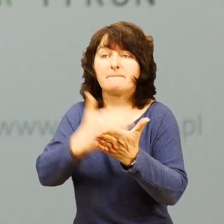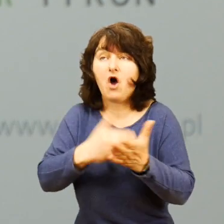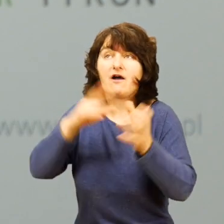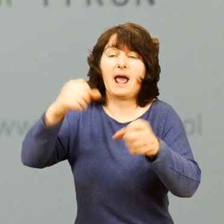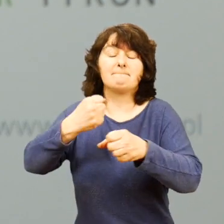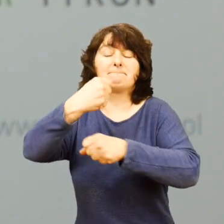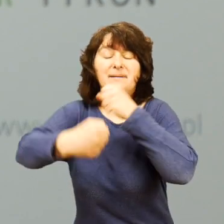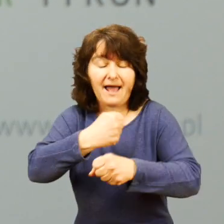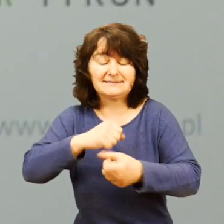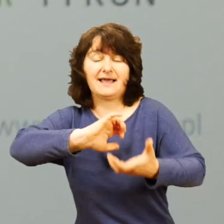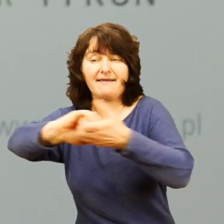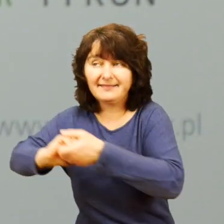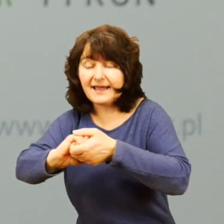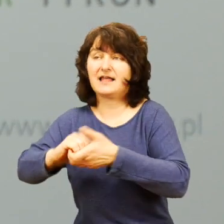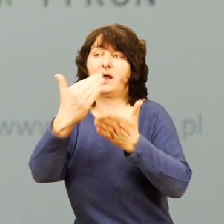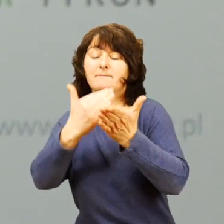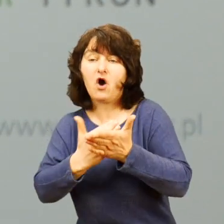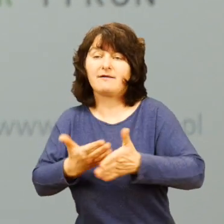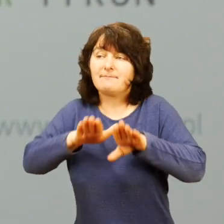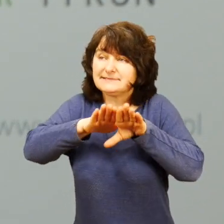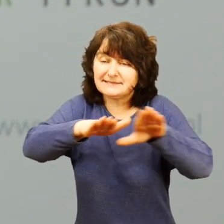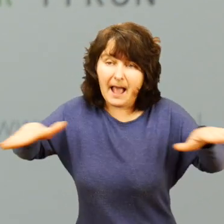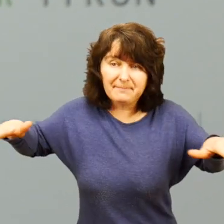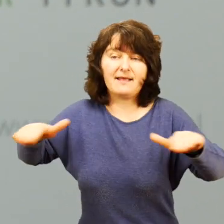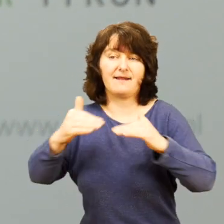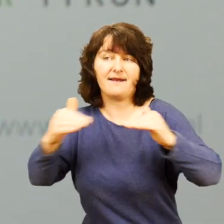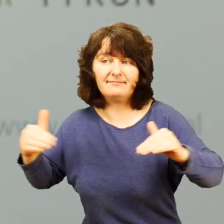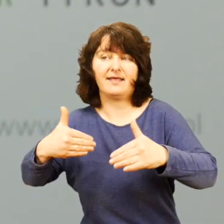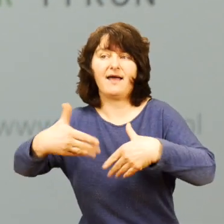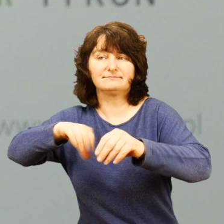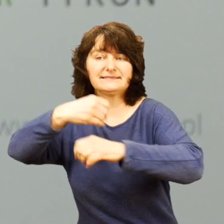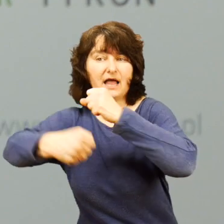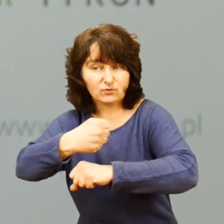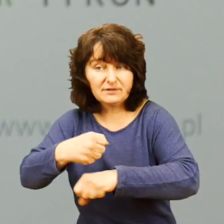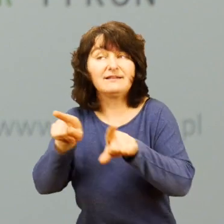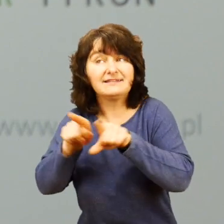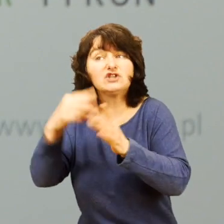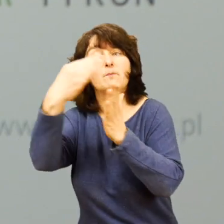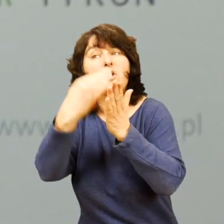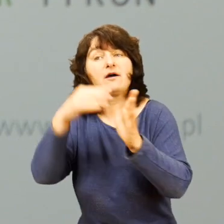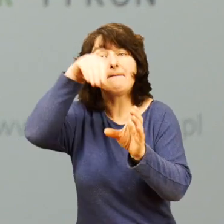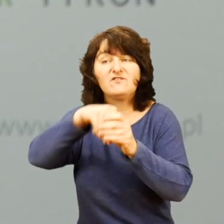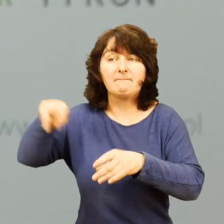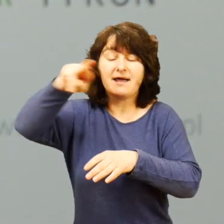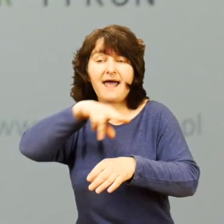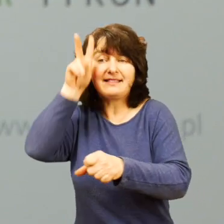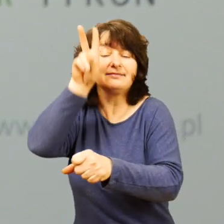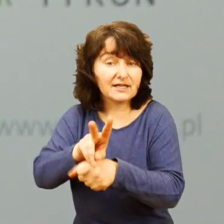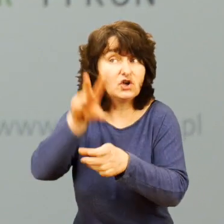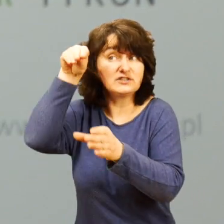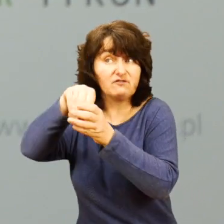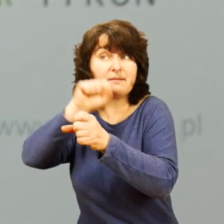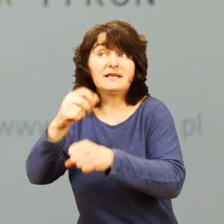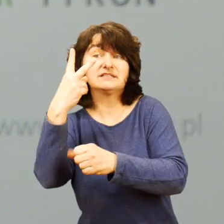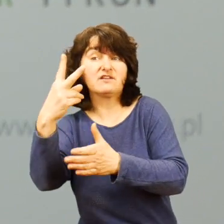Praca Integracja, finansuje program Stabilne Zatrudnienie, ale także jako programy Rady Nadzorczej warto wspomnieć o dwóch